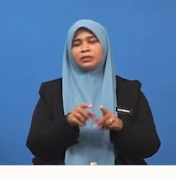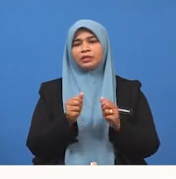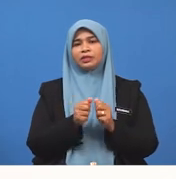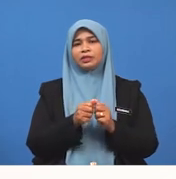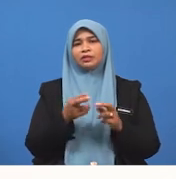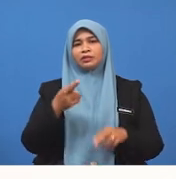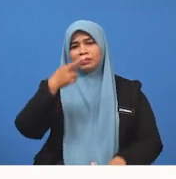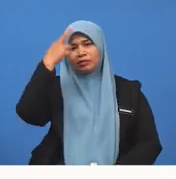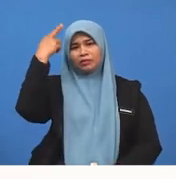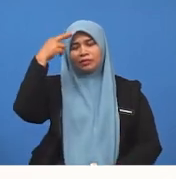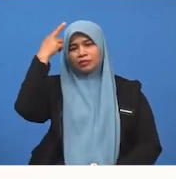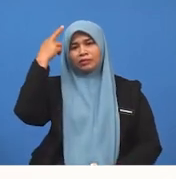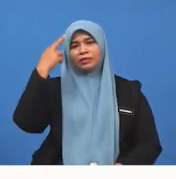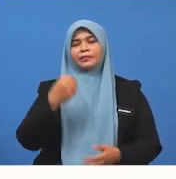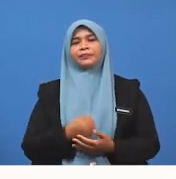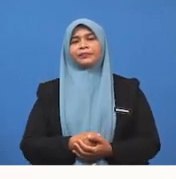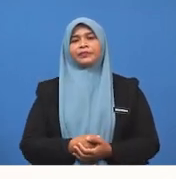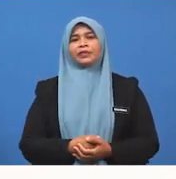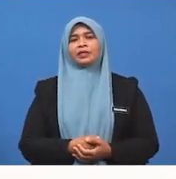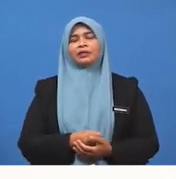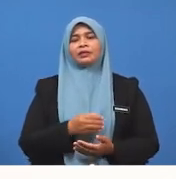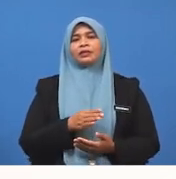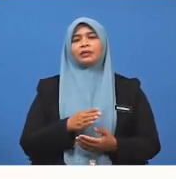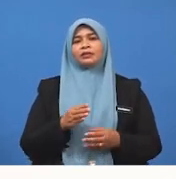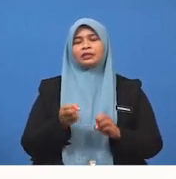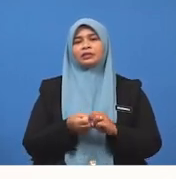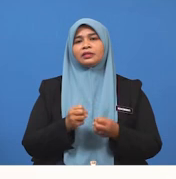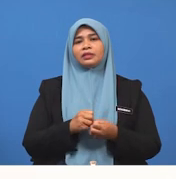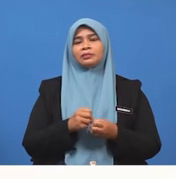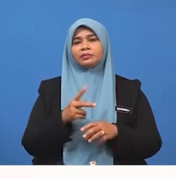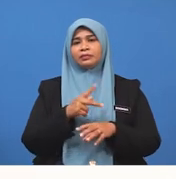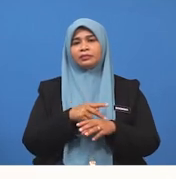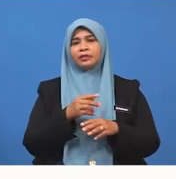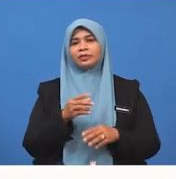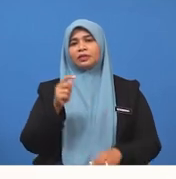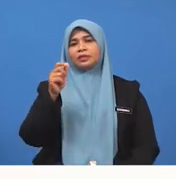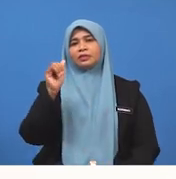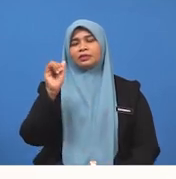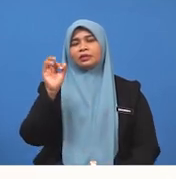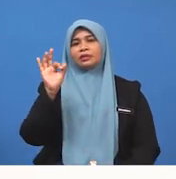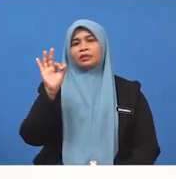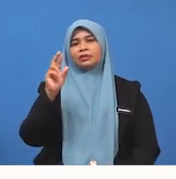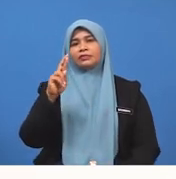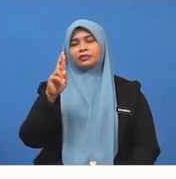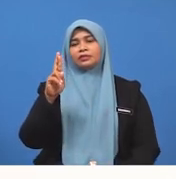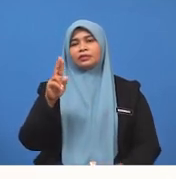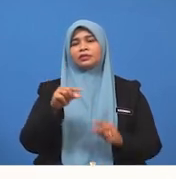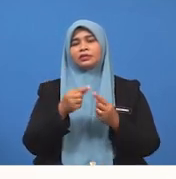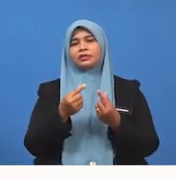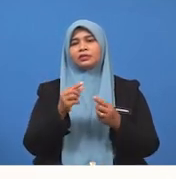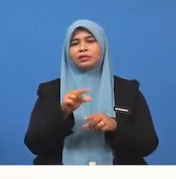Alaihi Wa Sallam para sahabat ketika mentafsirkan Alquran menggunakan beberapa